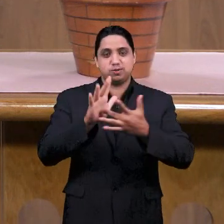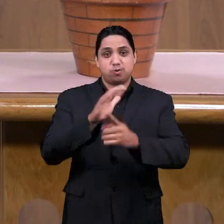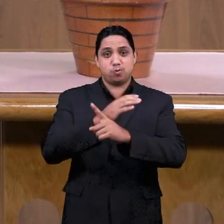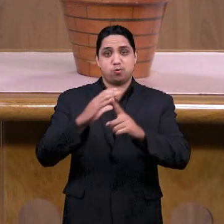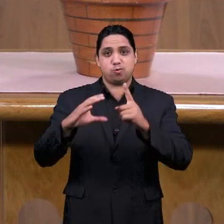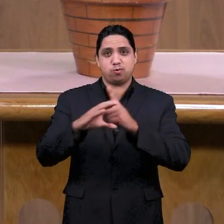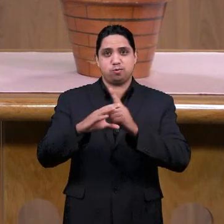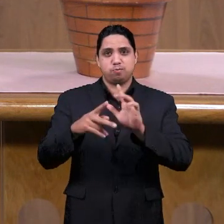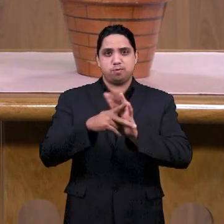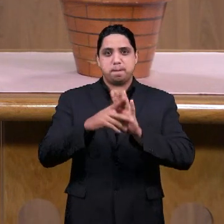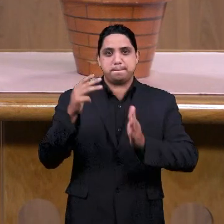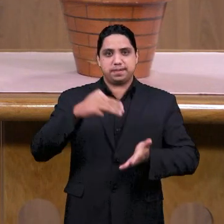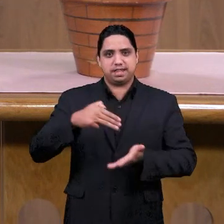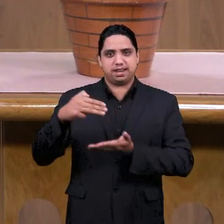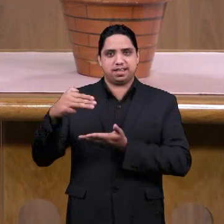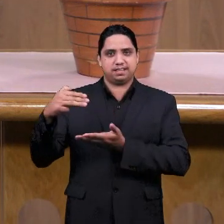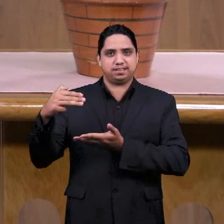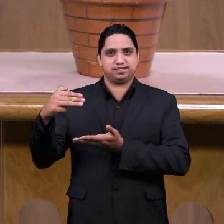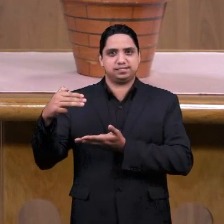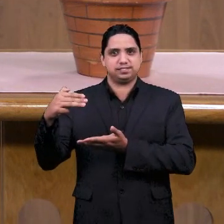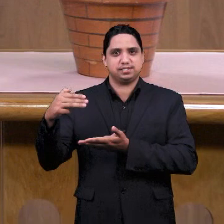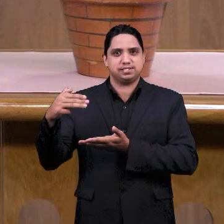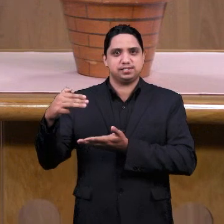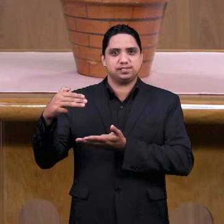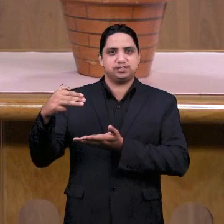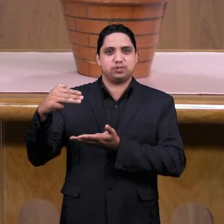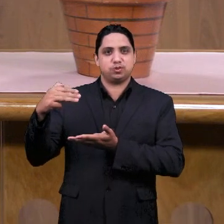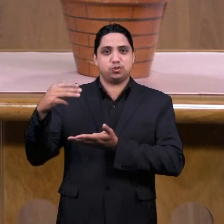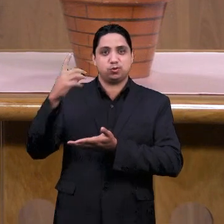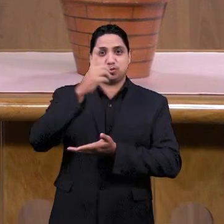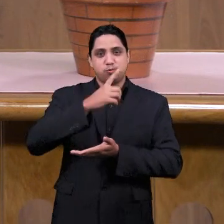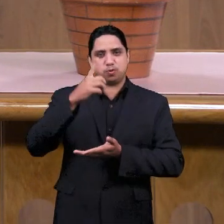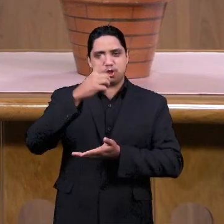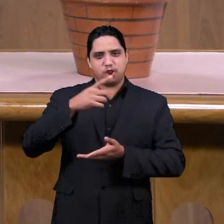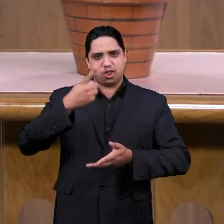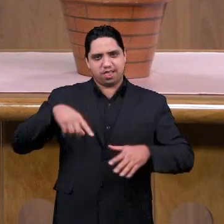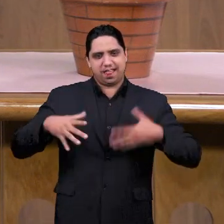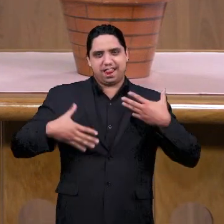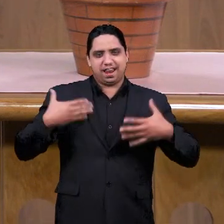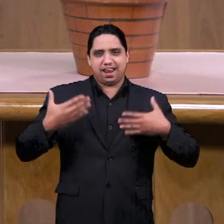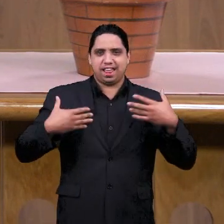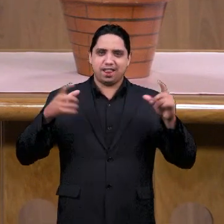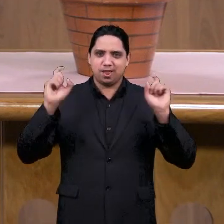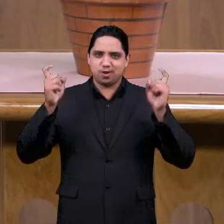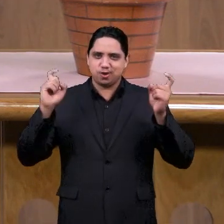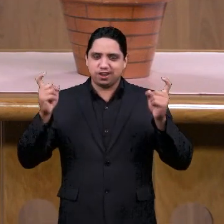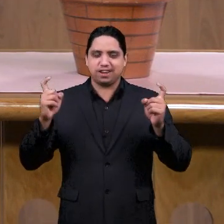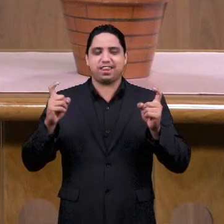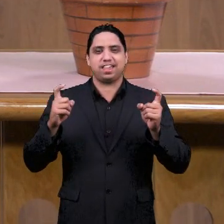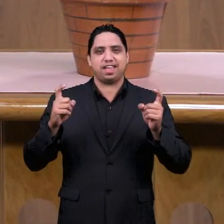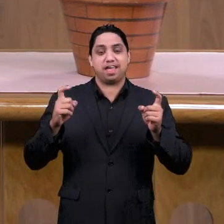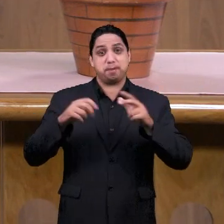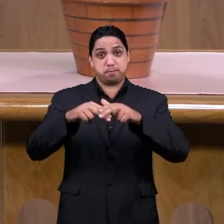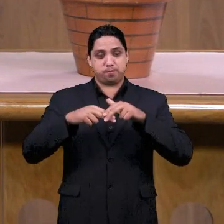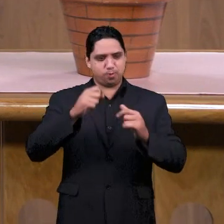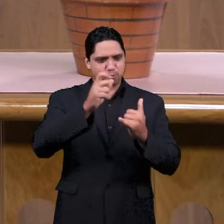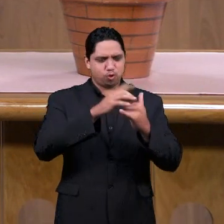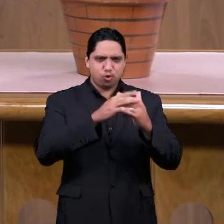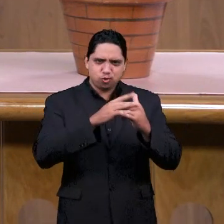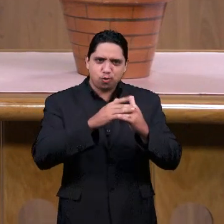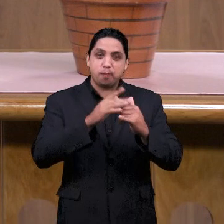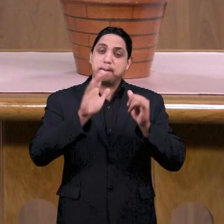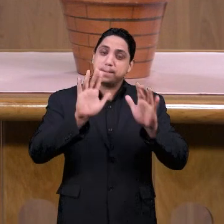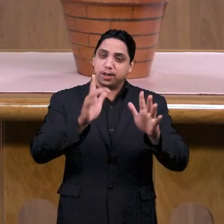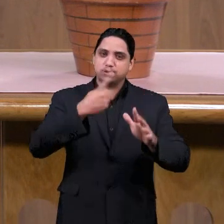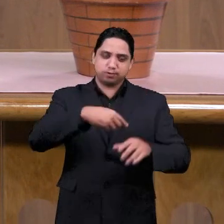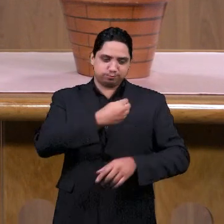воскресенье. Мы рады, что мы можем собраться вместе с вами, даже виртуально, на нашем канале на